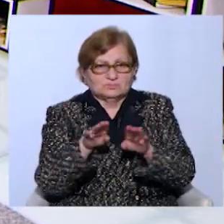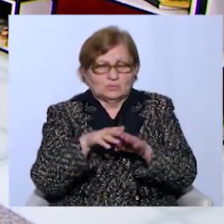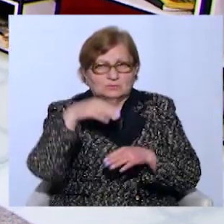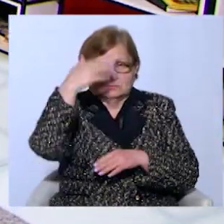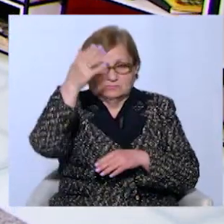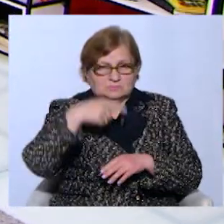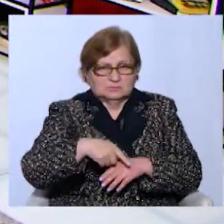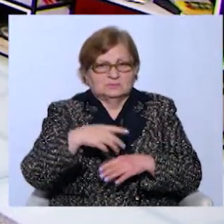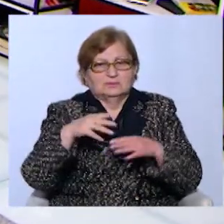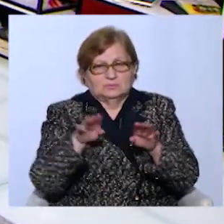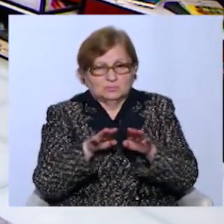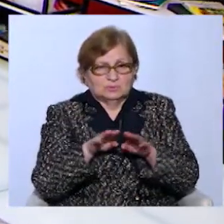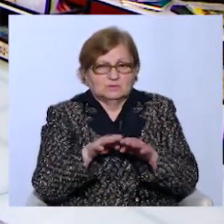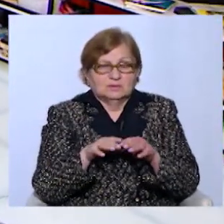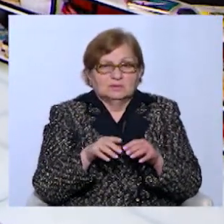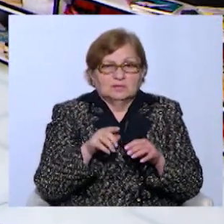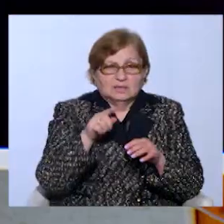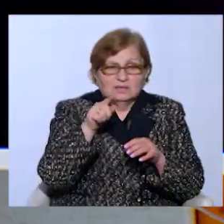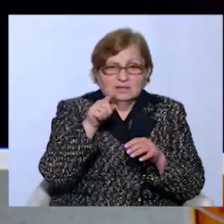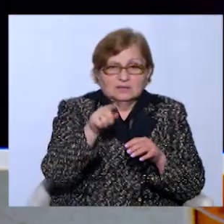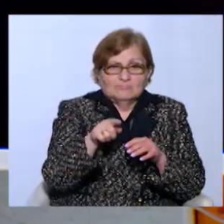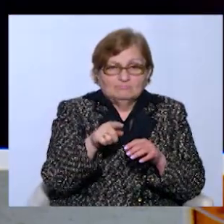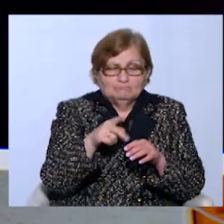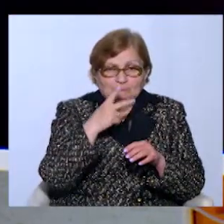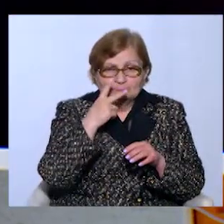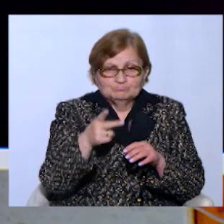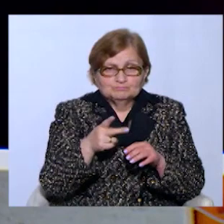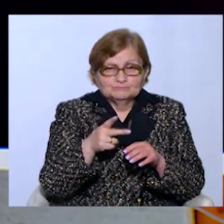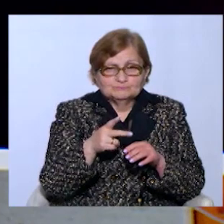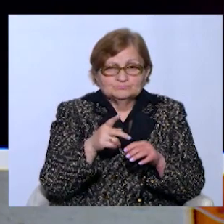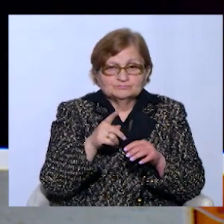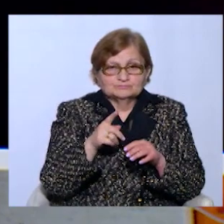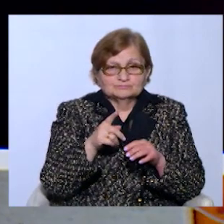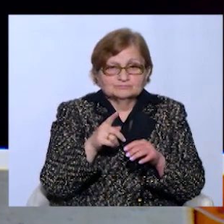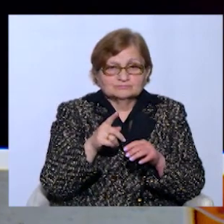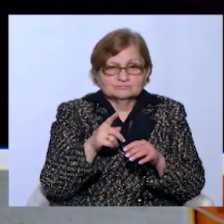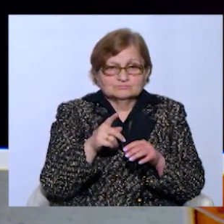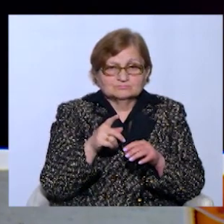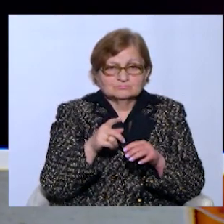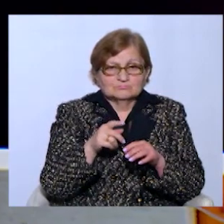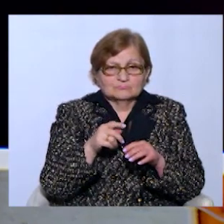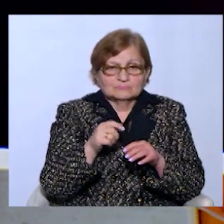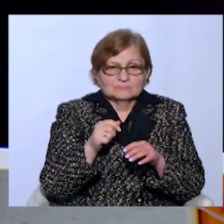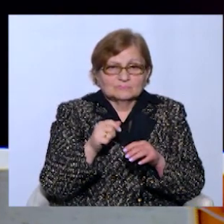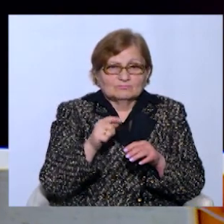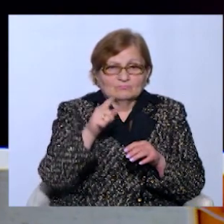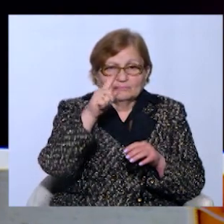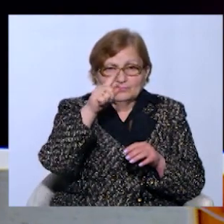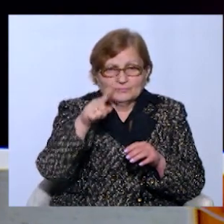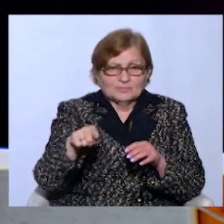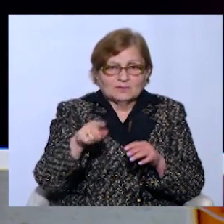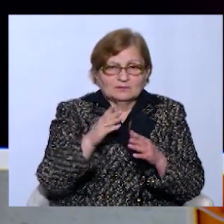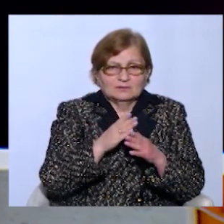მედიანას სიგრძეს, ესეც იქნება MA, ნუ A, ესე იგი პატარა მომცრო ასო ნიშნავს, რომ აგვერზე არის დაშვებული ეს